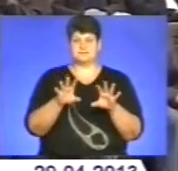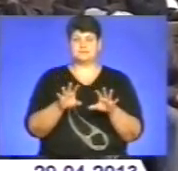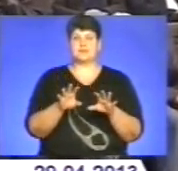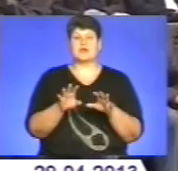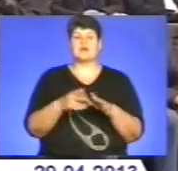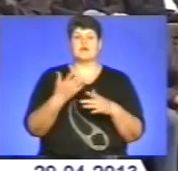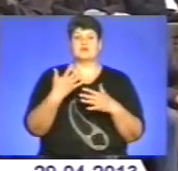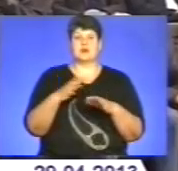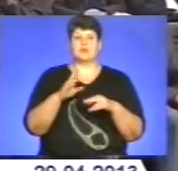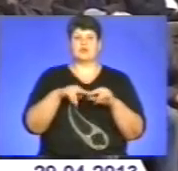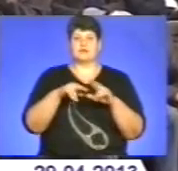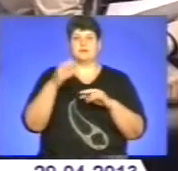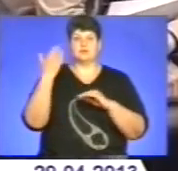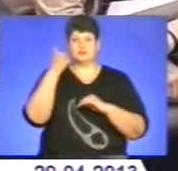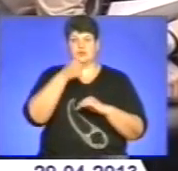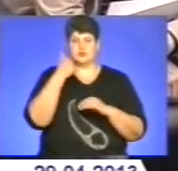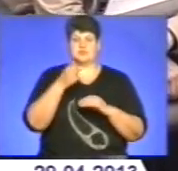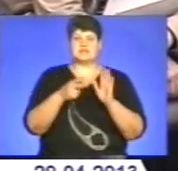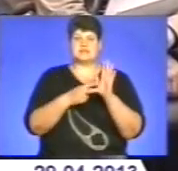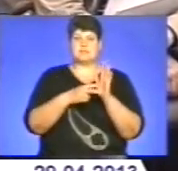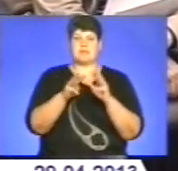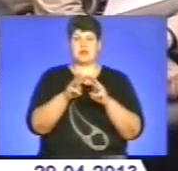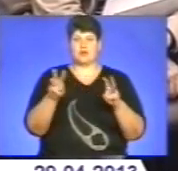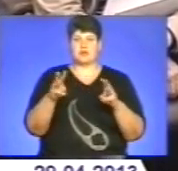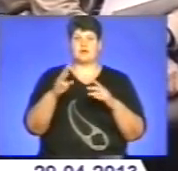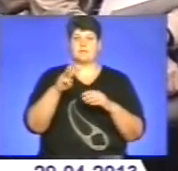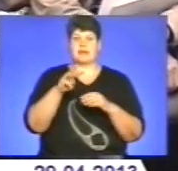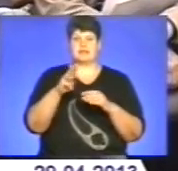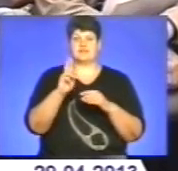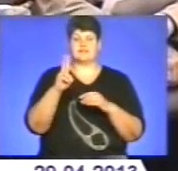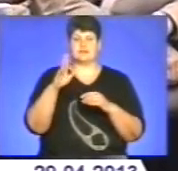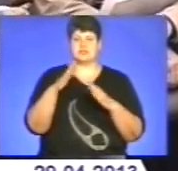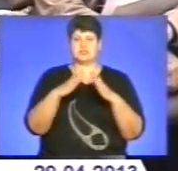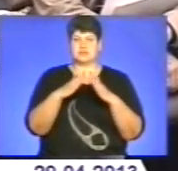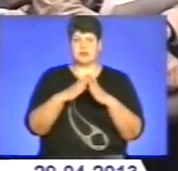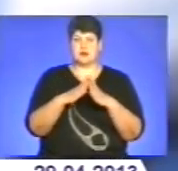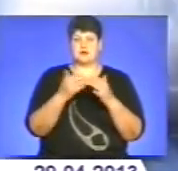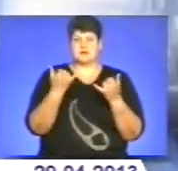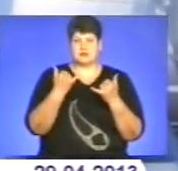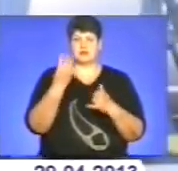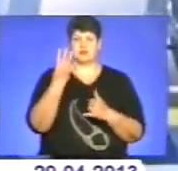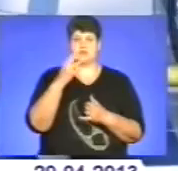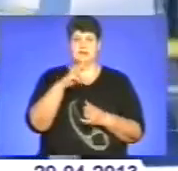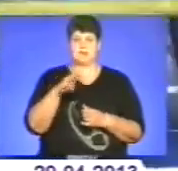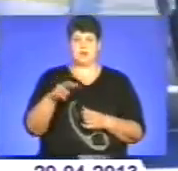7 мільйонів квадратних метрів житла. За перший квартал цього вже близько 4 мільйонів.